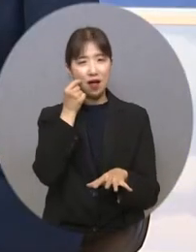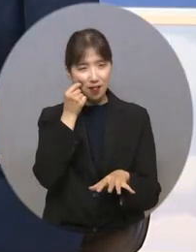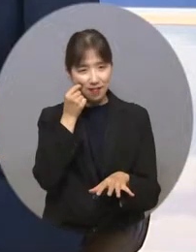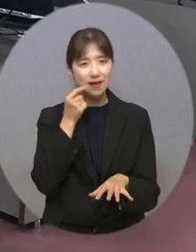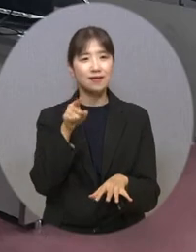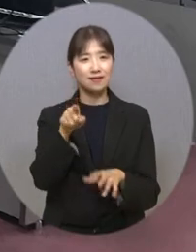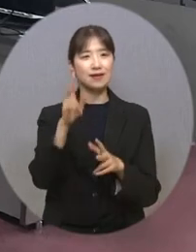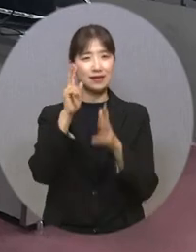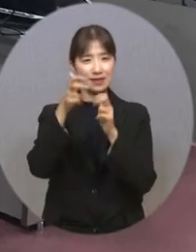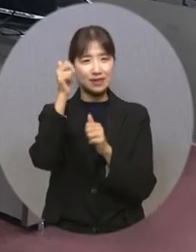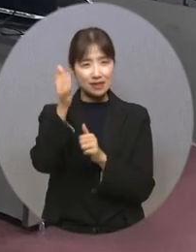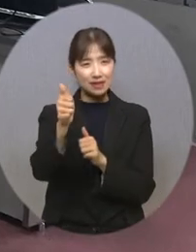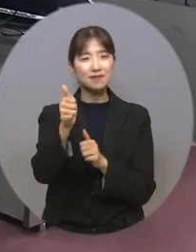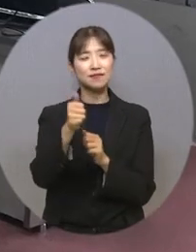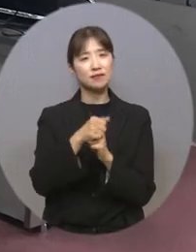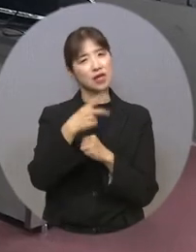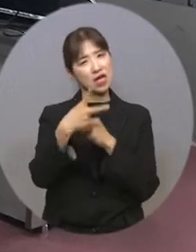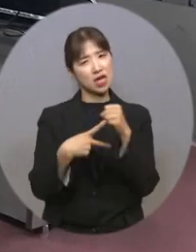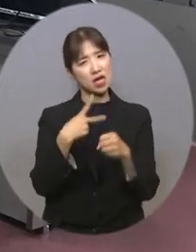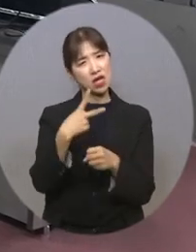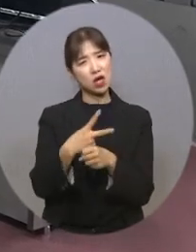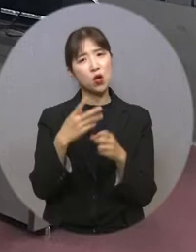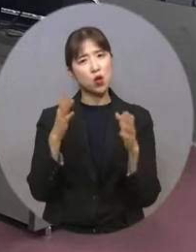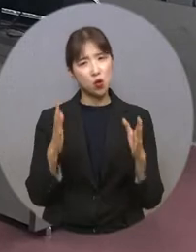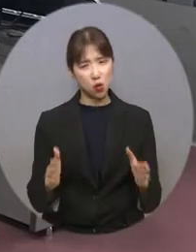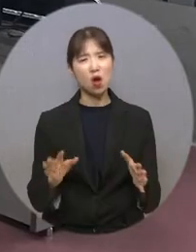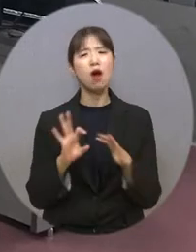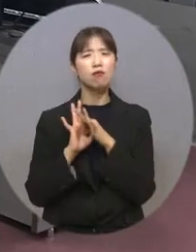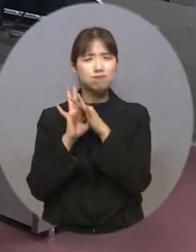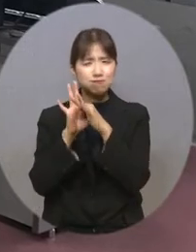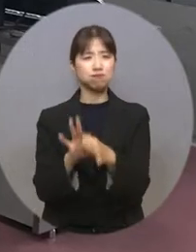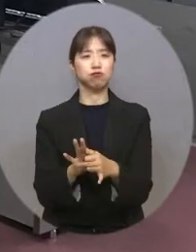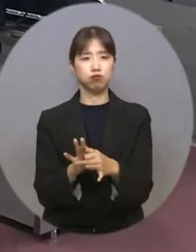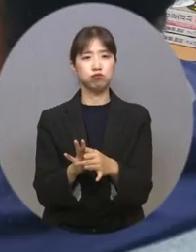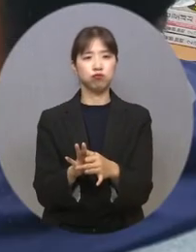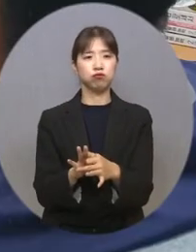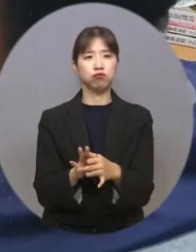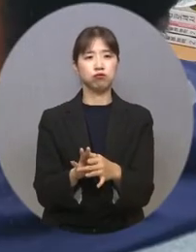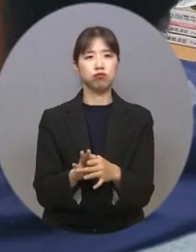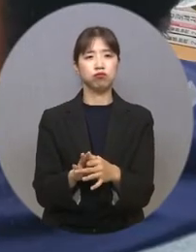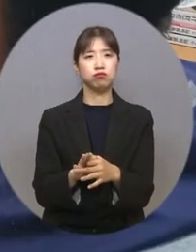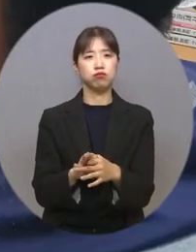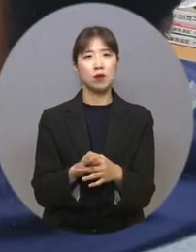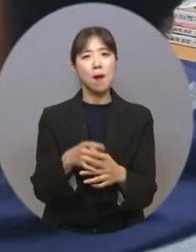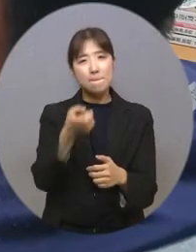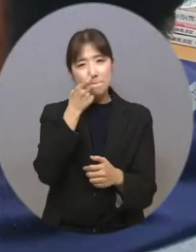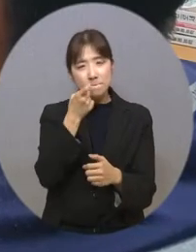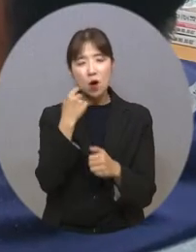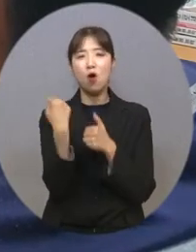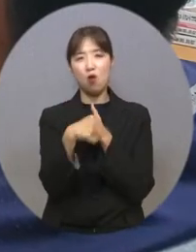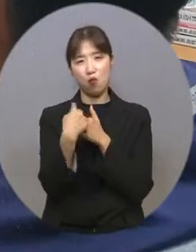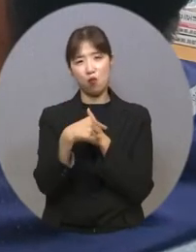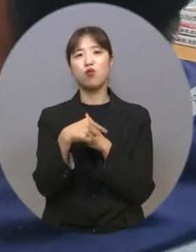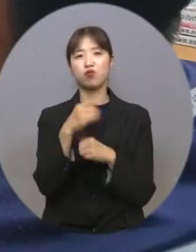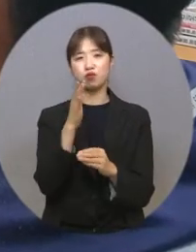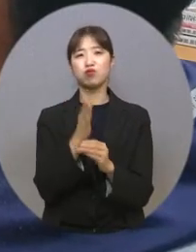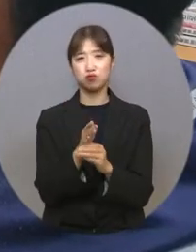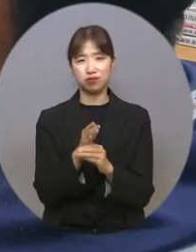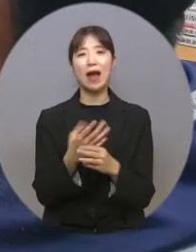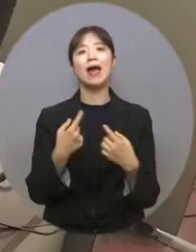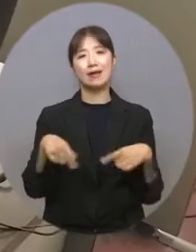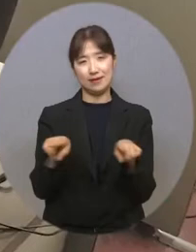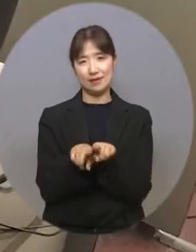거기 사장님이 저희가 한 2년 동안인가 이렇게 꾸준히 주일에 오. 이렇게 서비스를 제공해 주시고